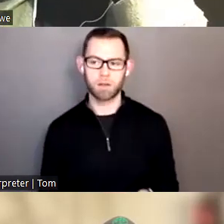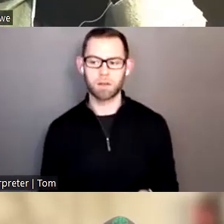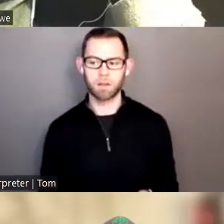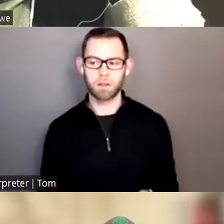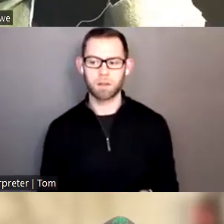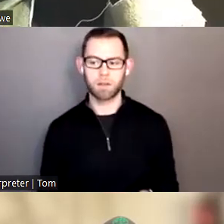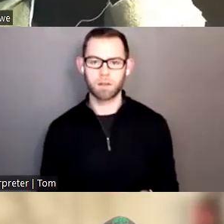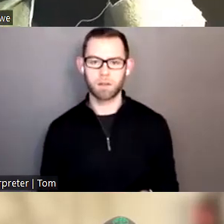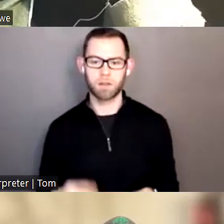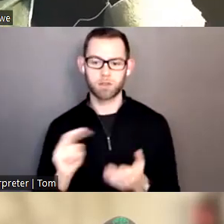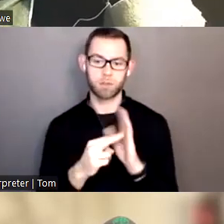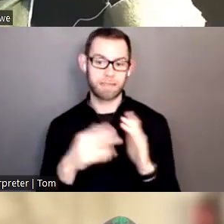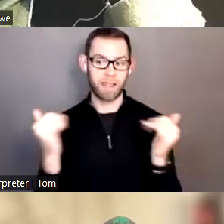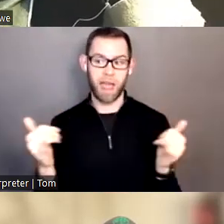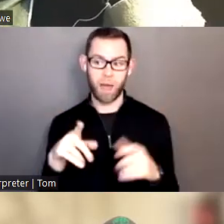et